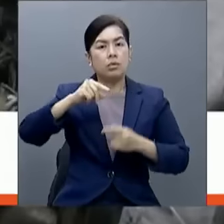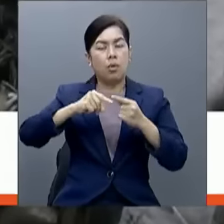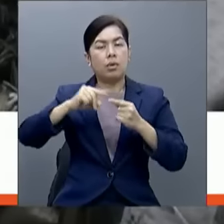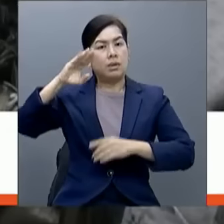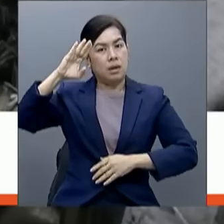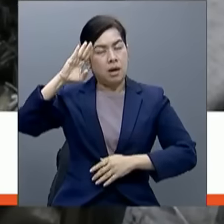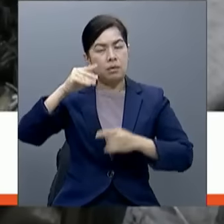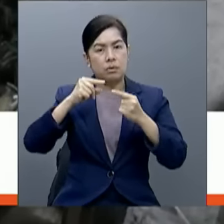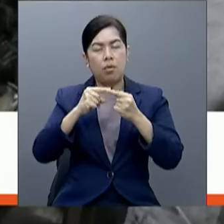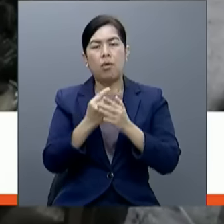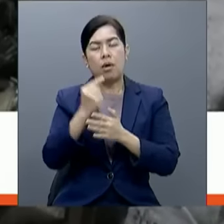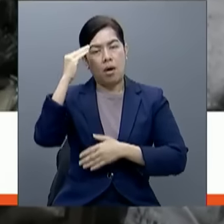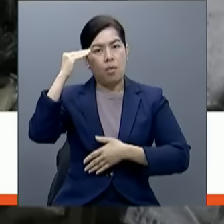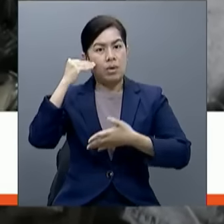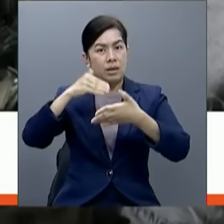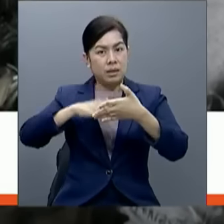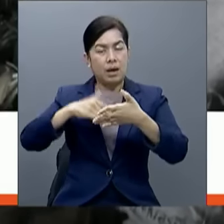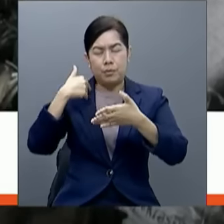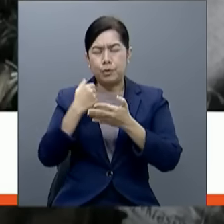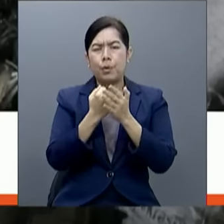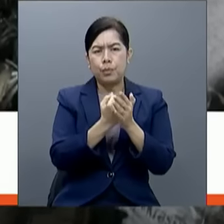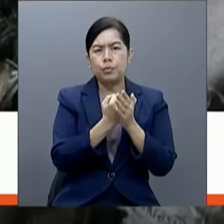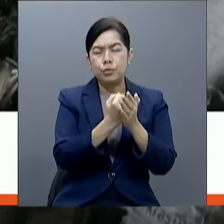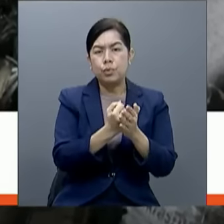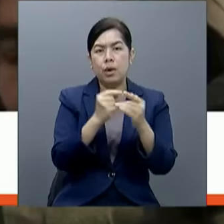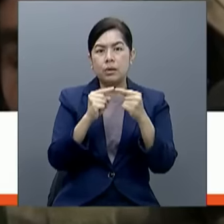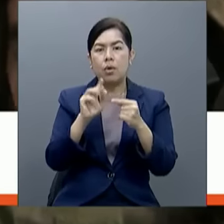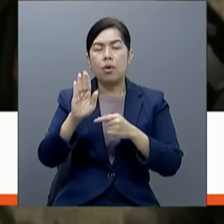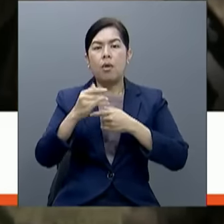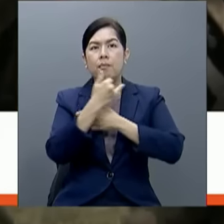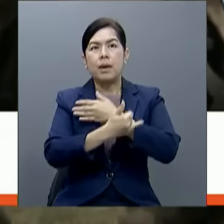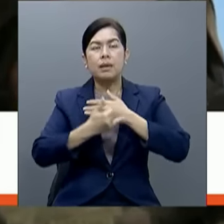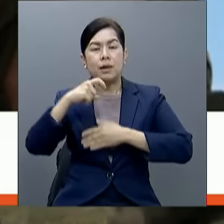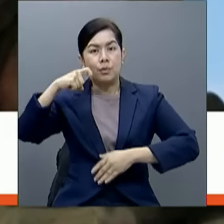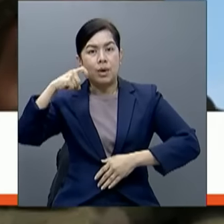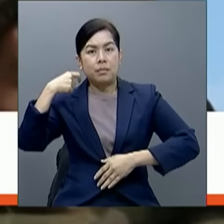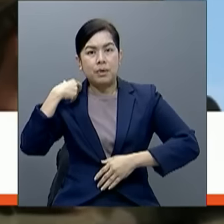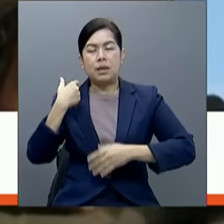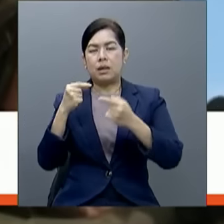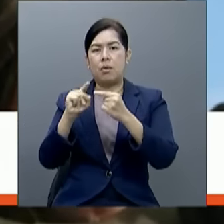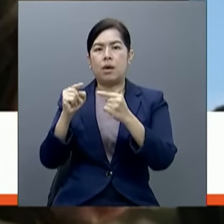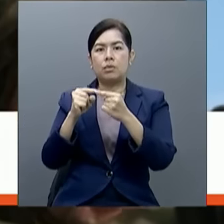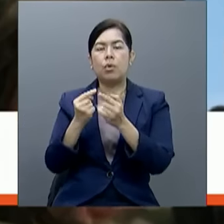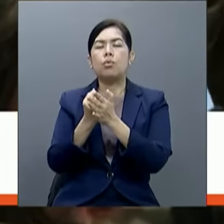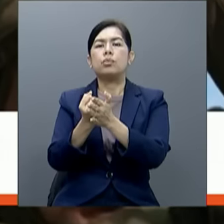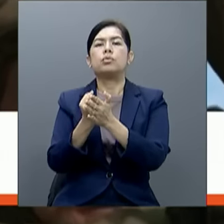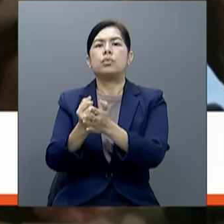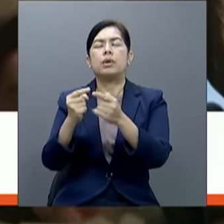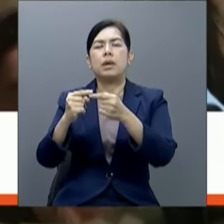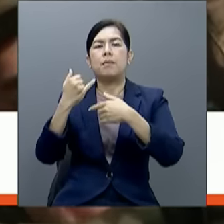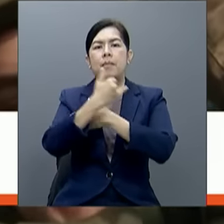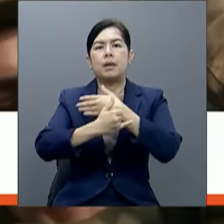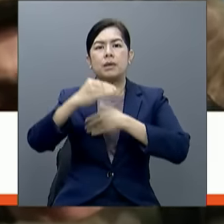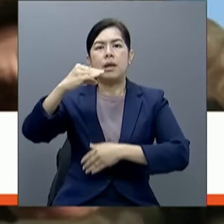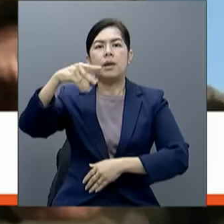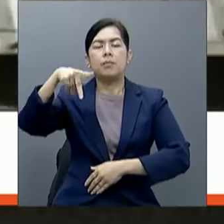ครนรวมถึงมีการส่งอาวุธทางอ้อมนั่นคือส่งออกอาวุธให้กับประเทศพันธมิตรของยูเครนอย่างเช่นโปแลนด์แต่ว่าการจับ